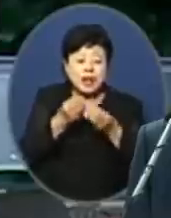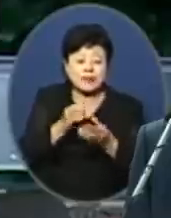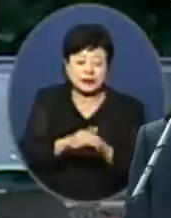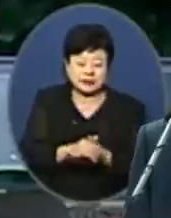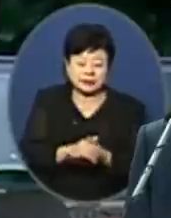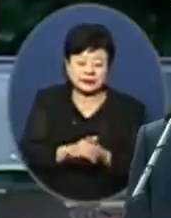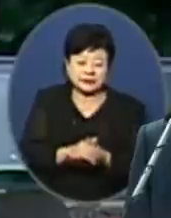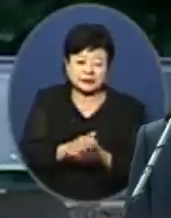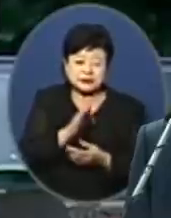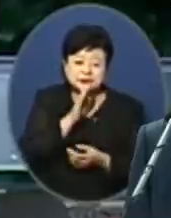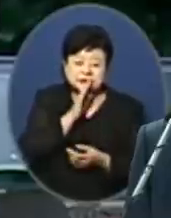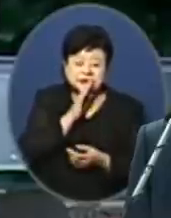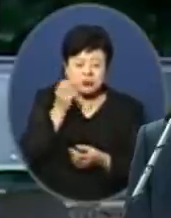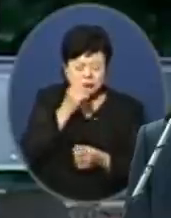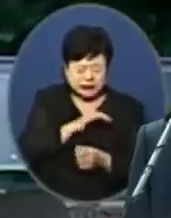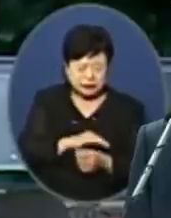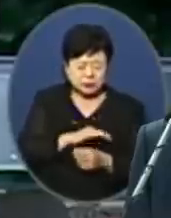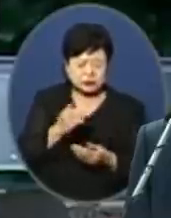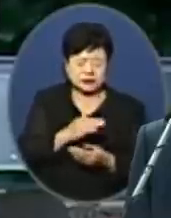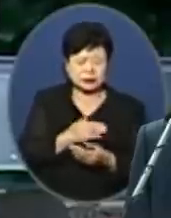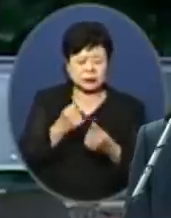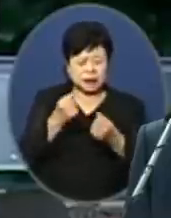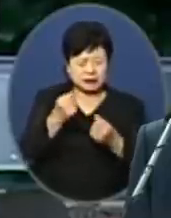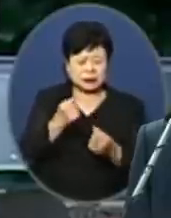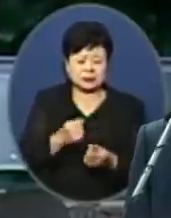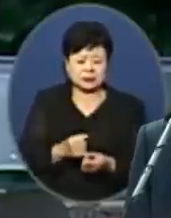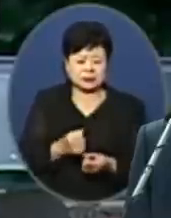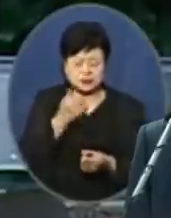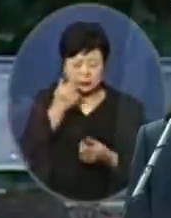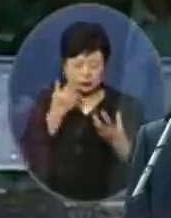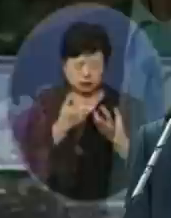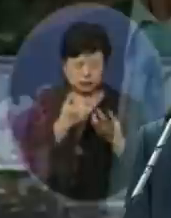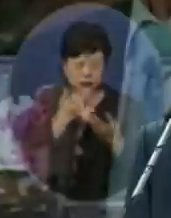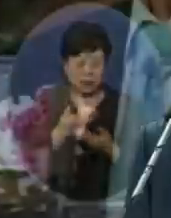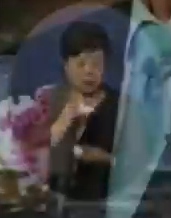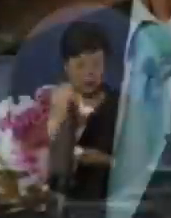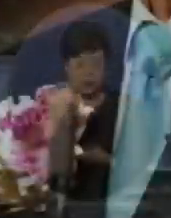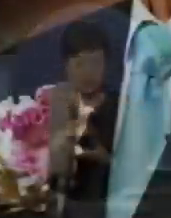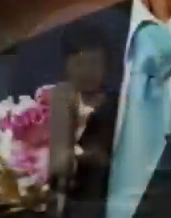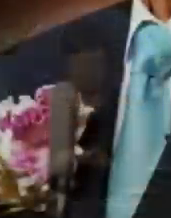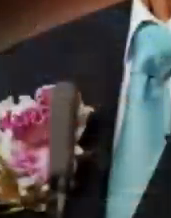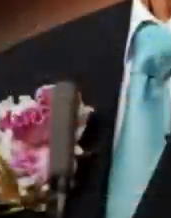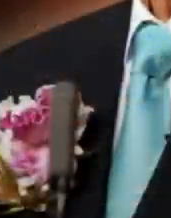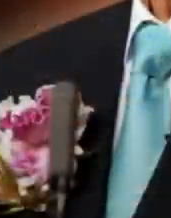진짜로 영혼이 잘되고 범사에 잘되고 강건한 역사가 일어나게 되는 것입니다.